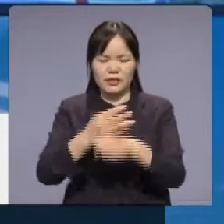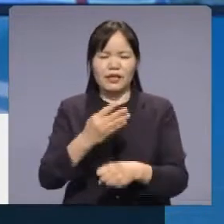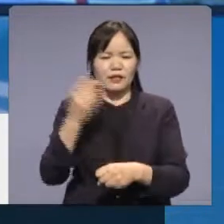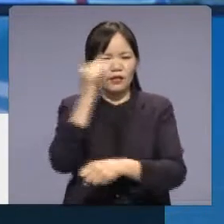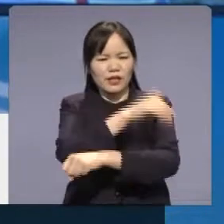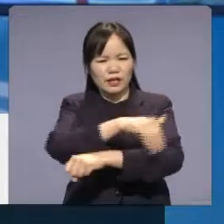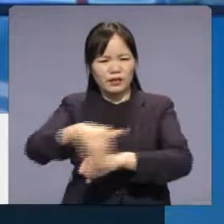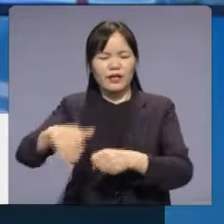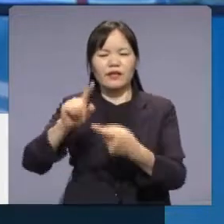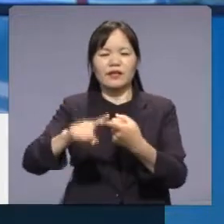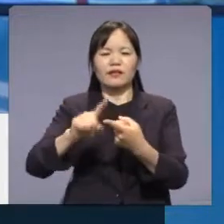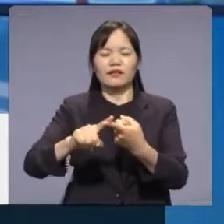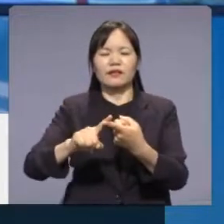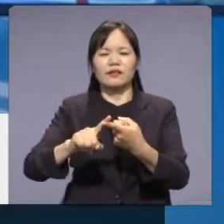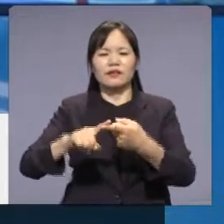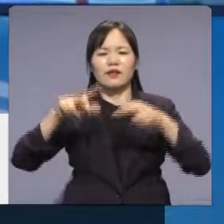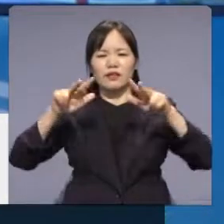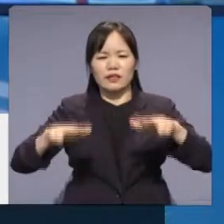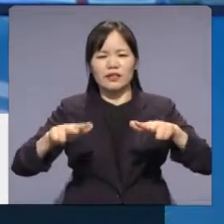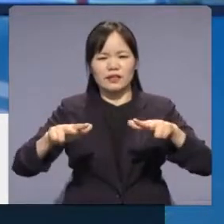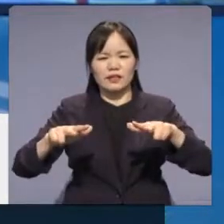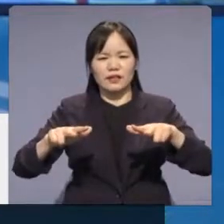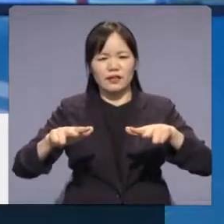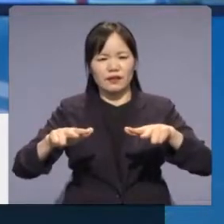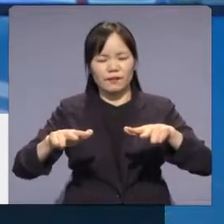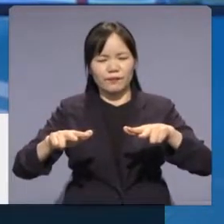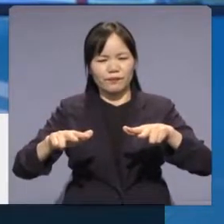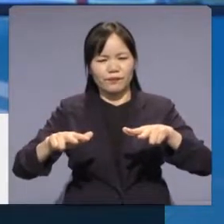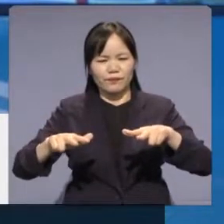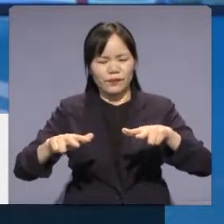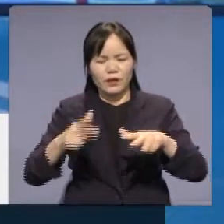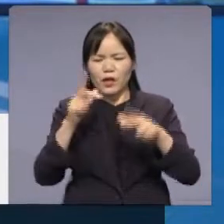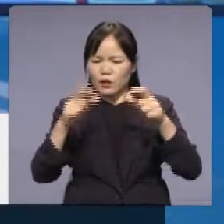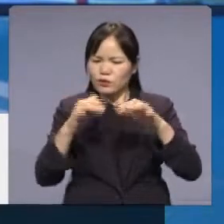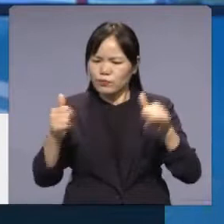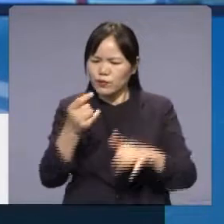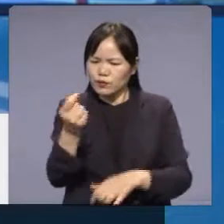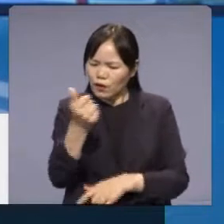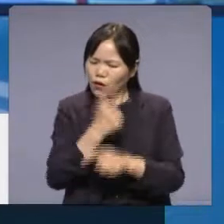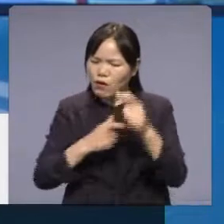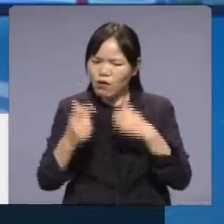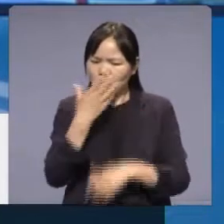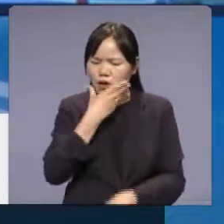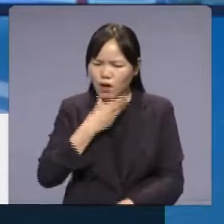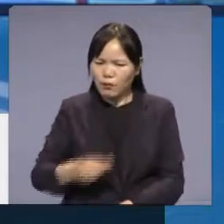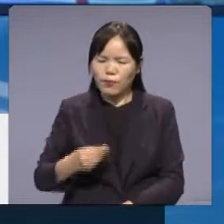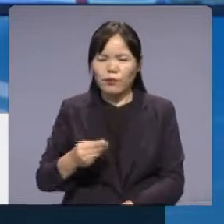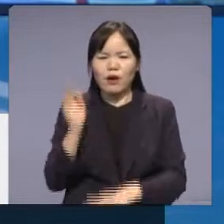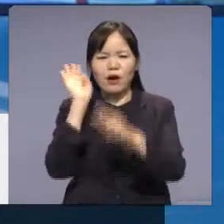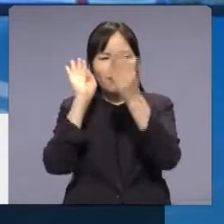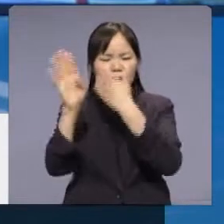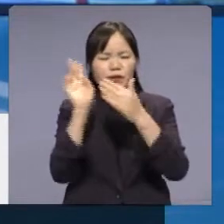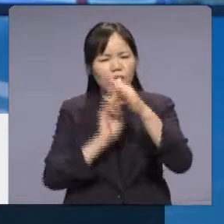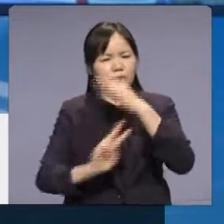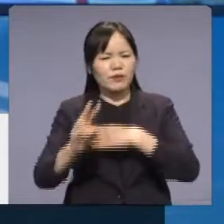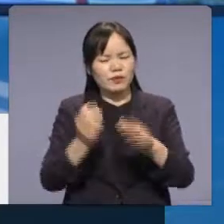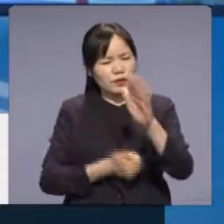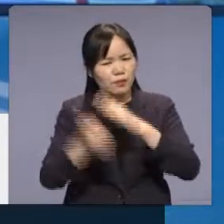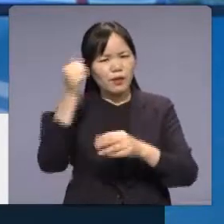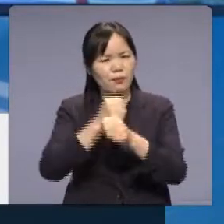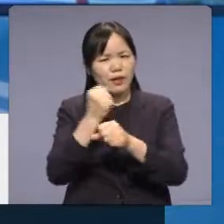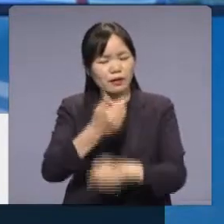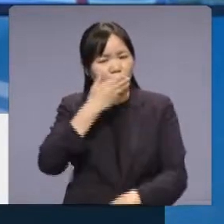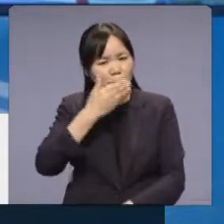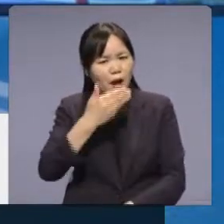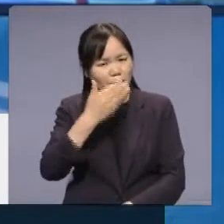계획을 이제 구정이 이렇게 하면 주민들이 조금 더 행복하고 우리의 미래의 희망과 비전을 만들어갈 수 있겠구나 이런